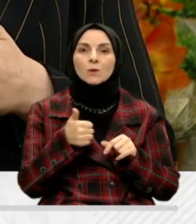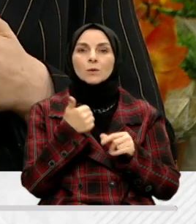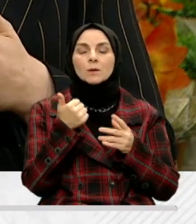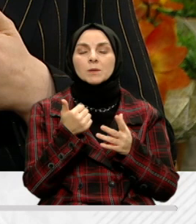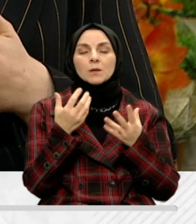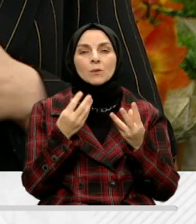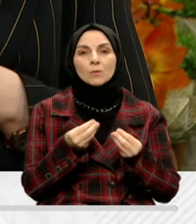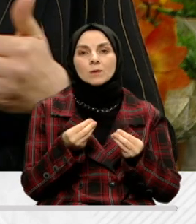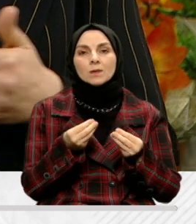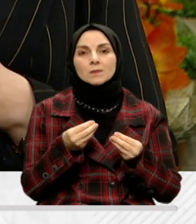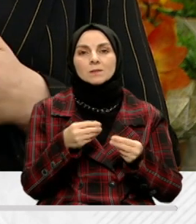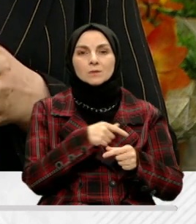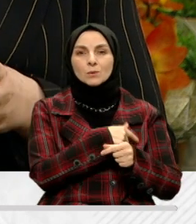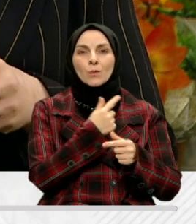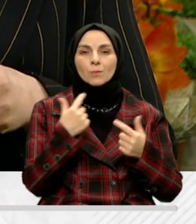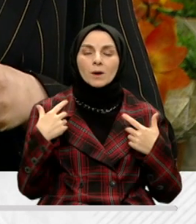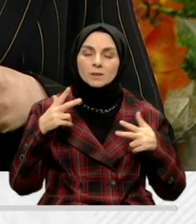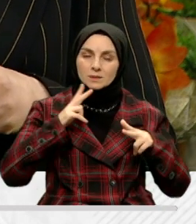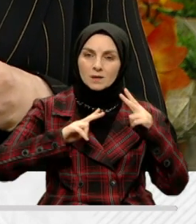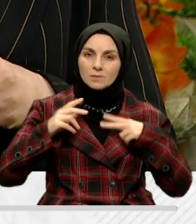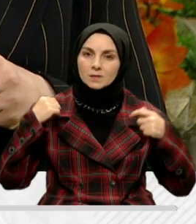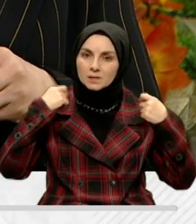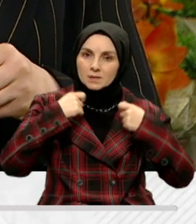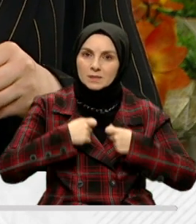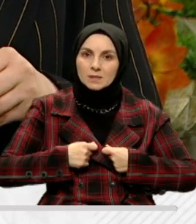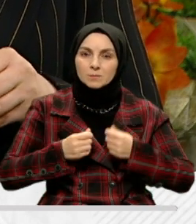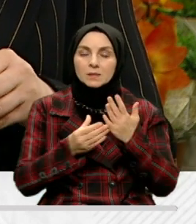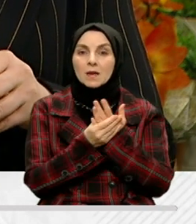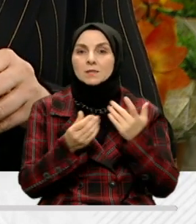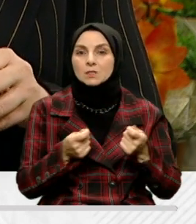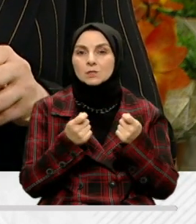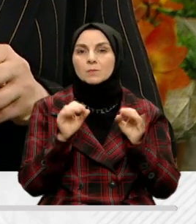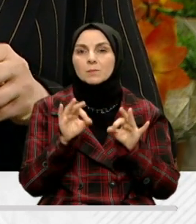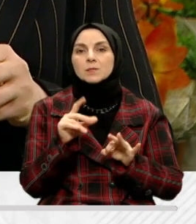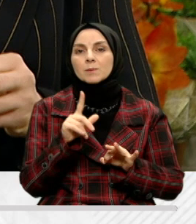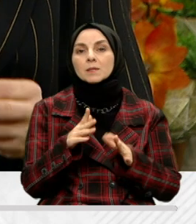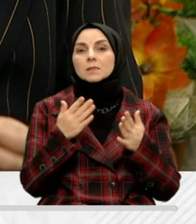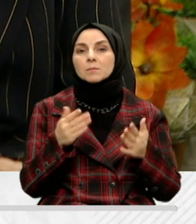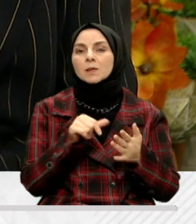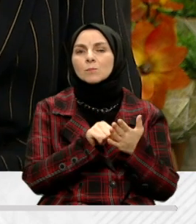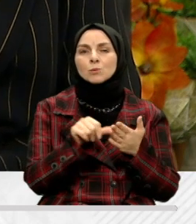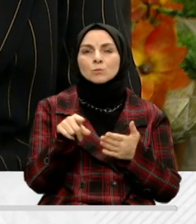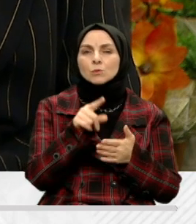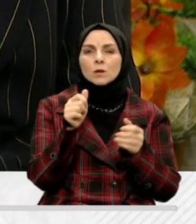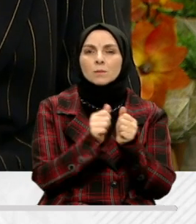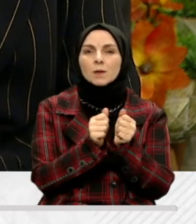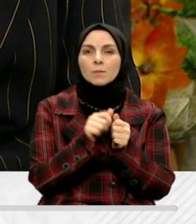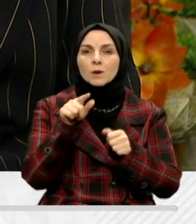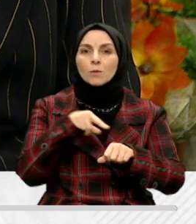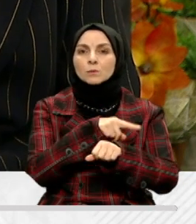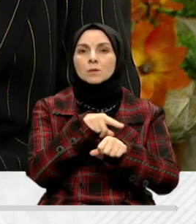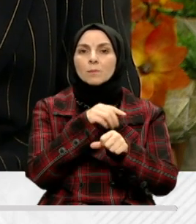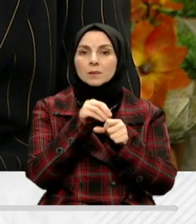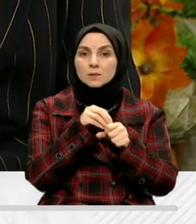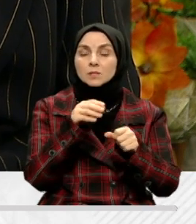motivasyonu ve içsel motivasyona giden duruşu da tabii ki etkiliyor. Peki tüm bunlarla birlikte yine o dönemde hepimizin